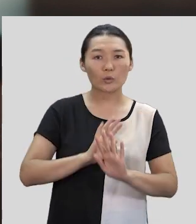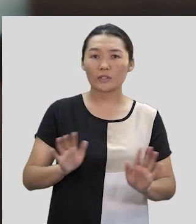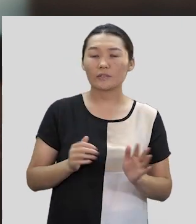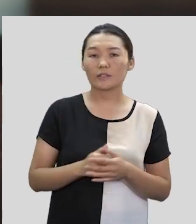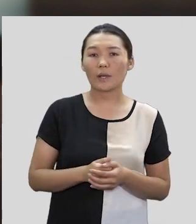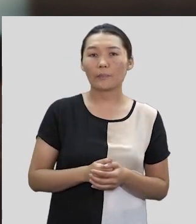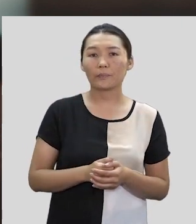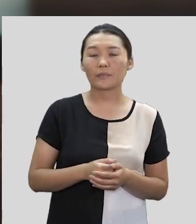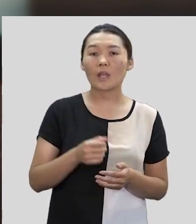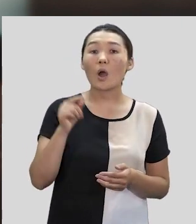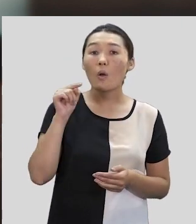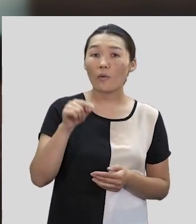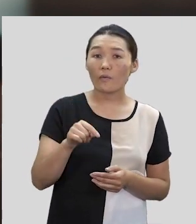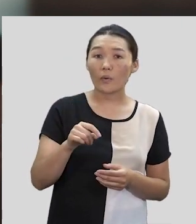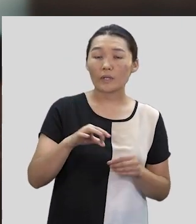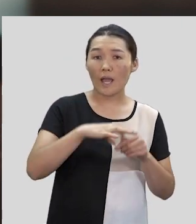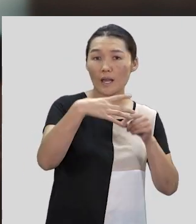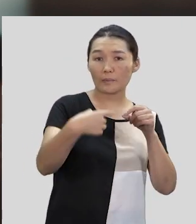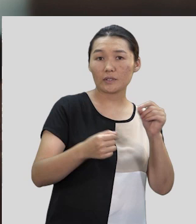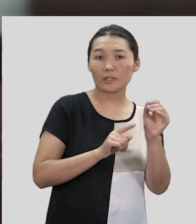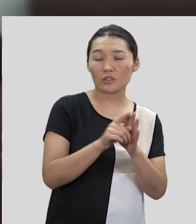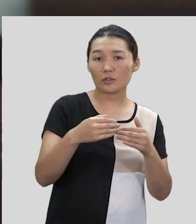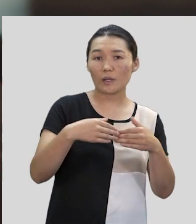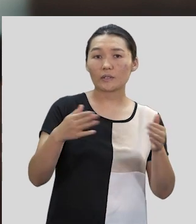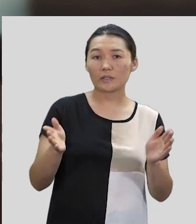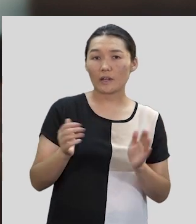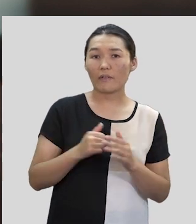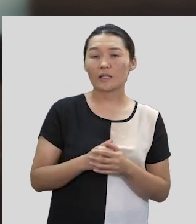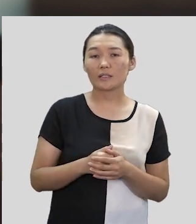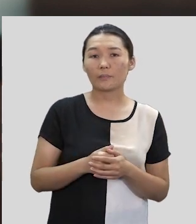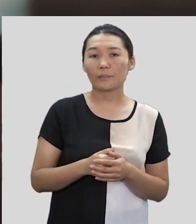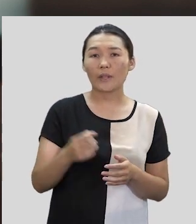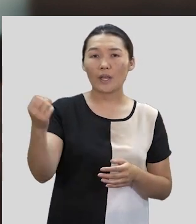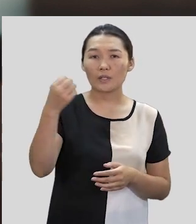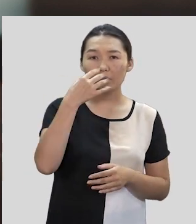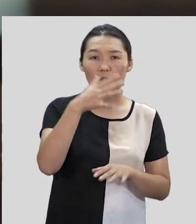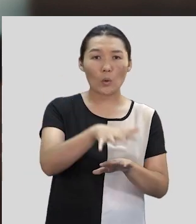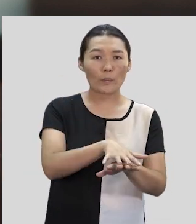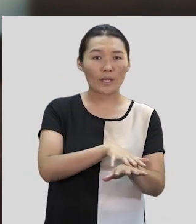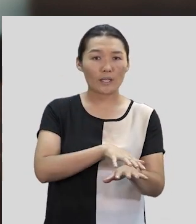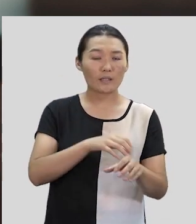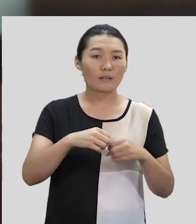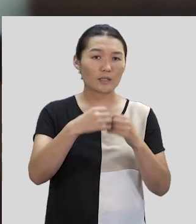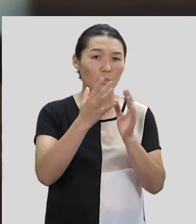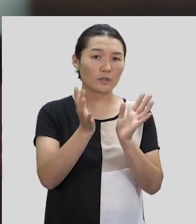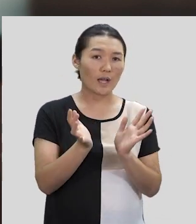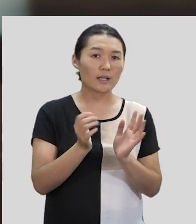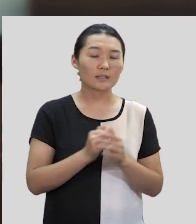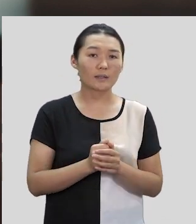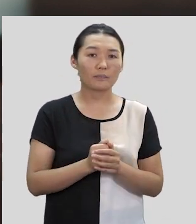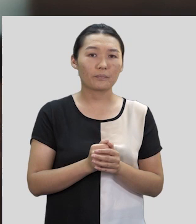но вот лепестки начинают раскрываться цветок медленно спускается и